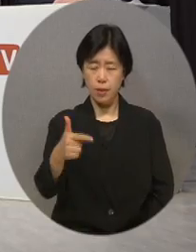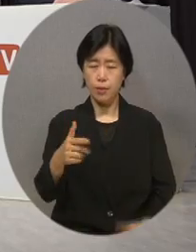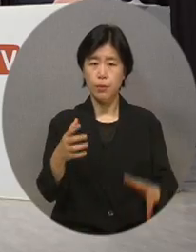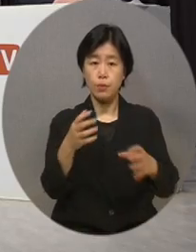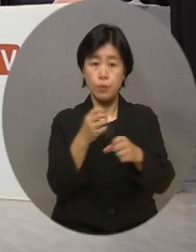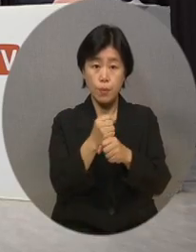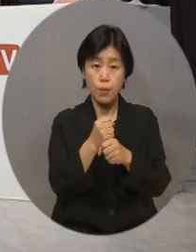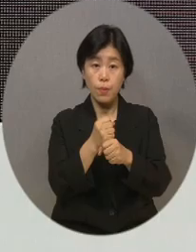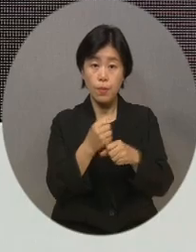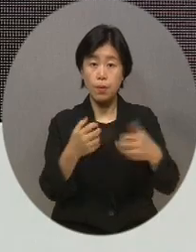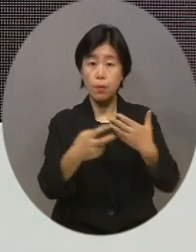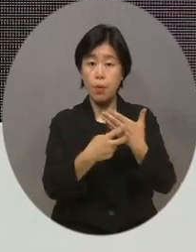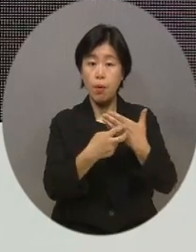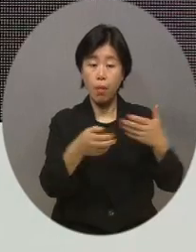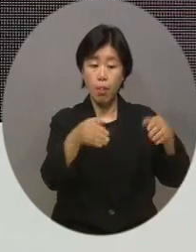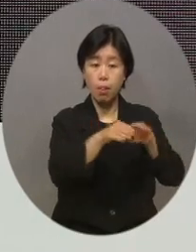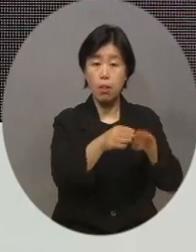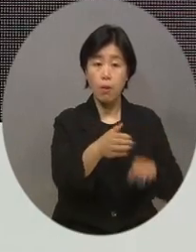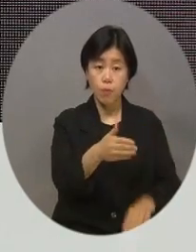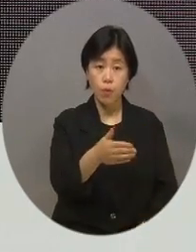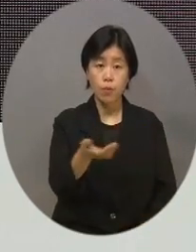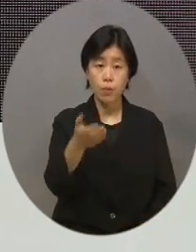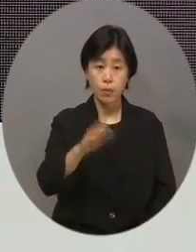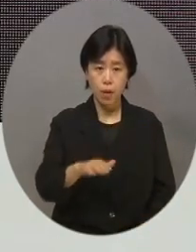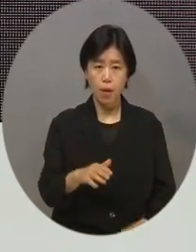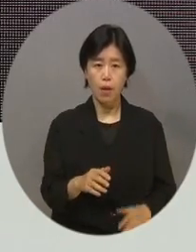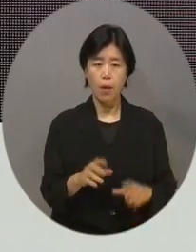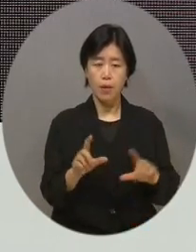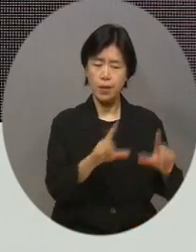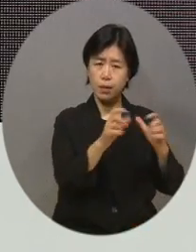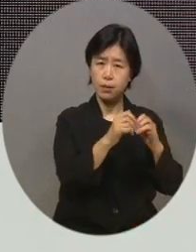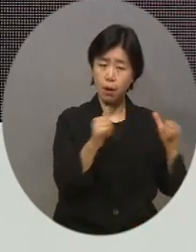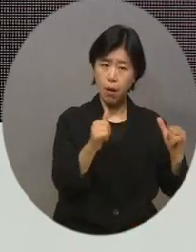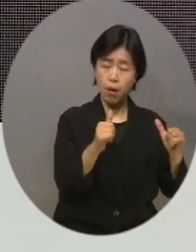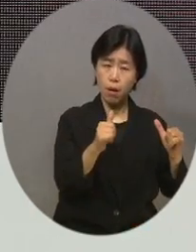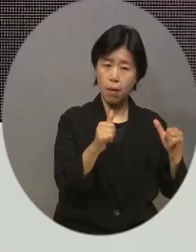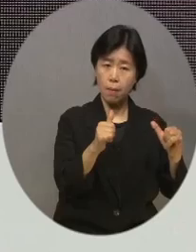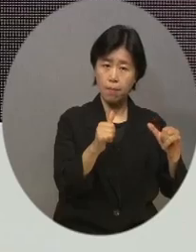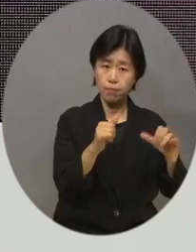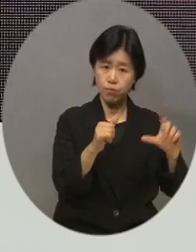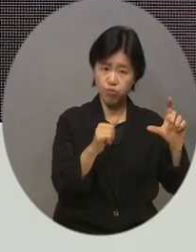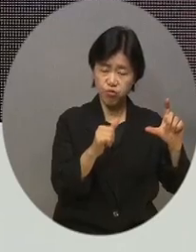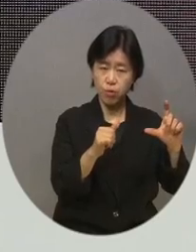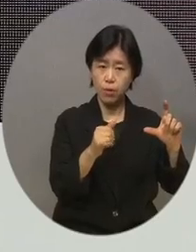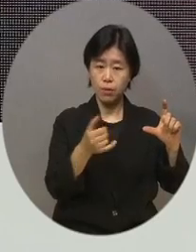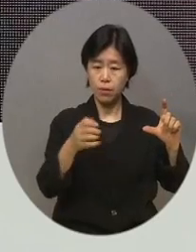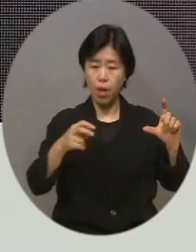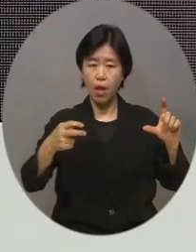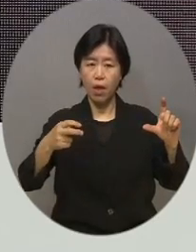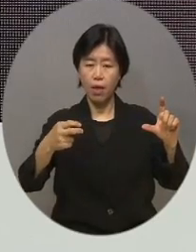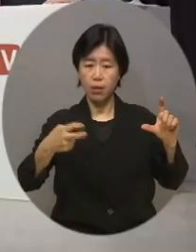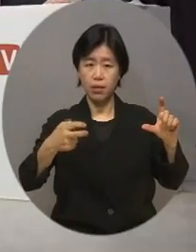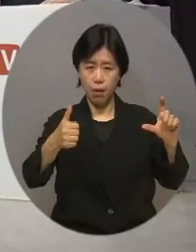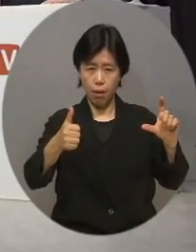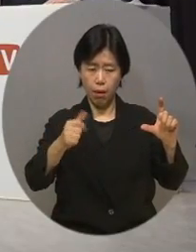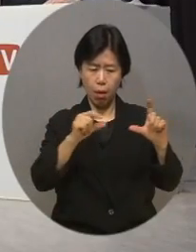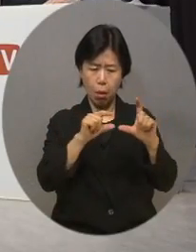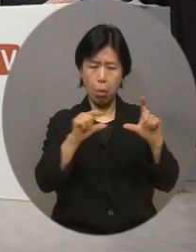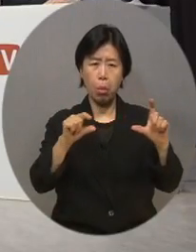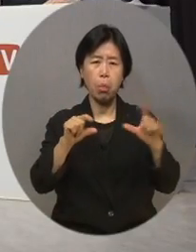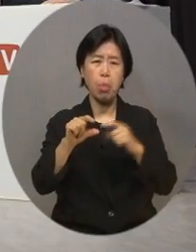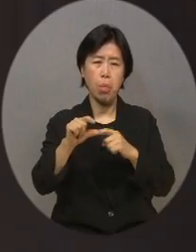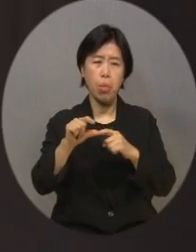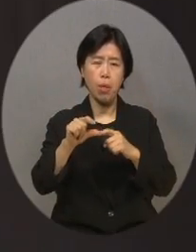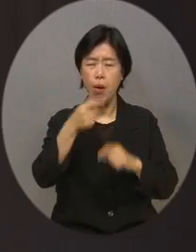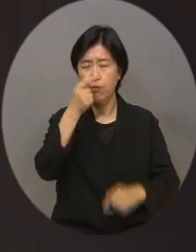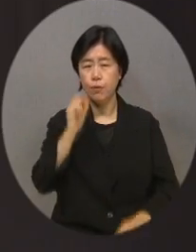종합병원도 전무하지만 인구에 비해서 의사 수가 적다는 지적도 나오고 있습니다. 경기